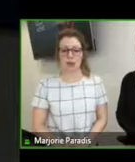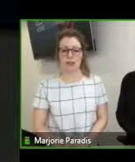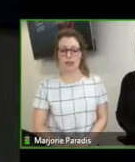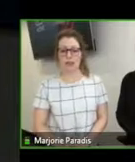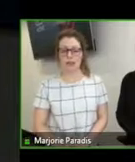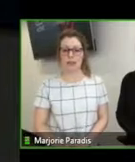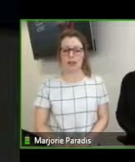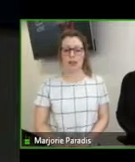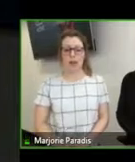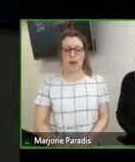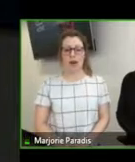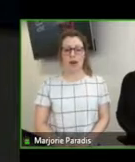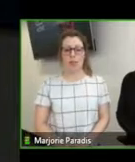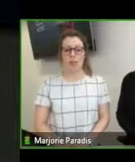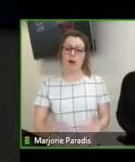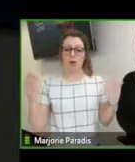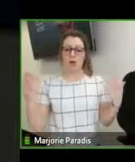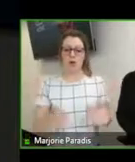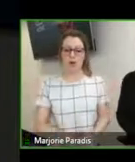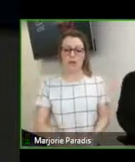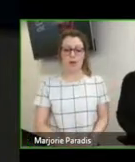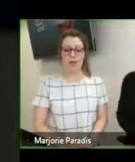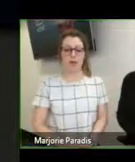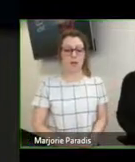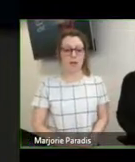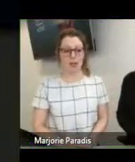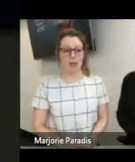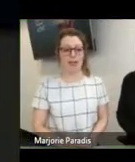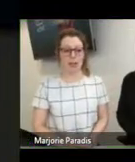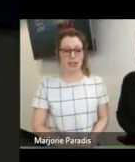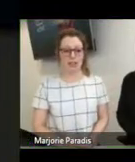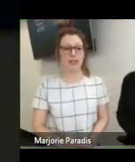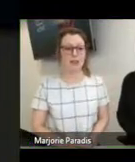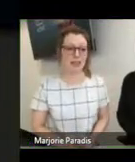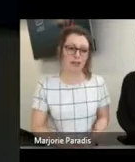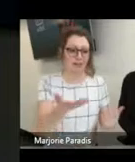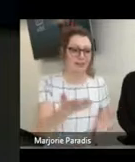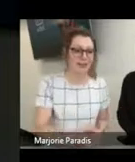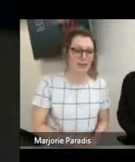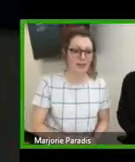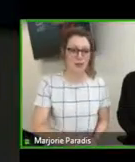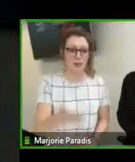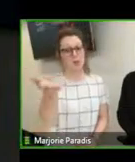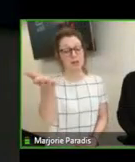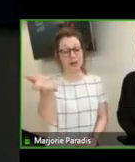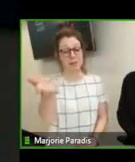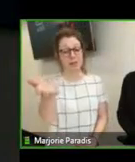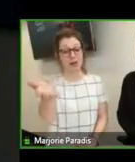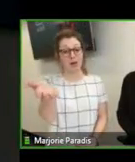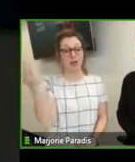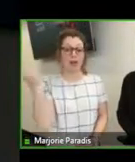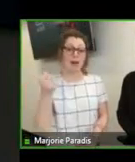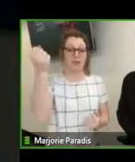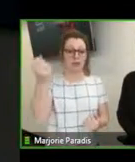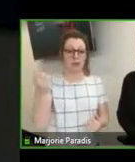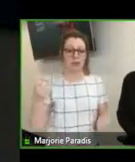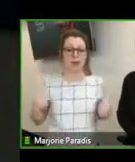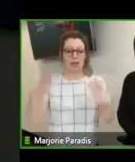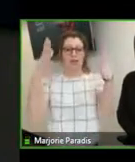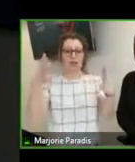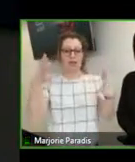sur ces dossiers-là. Puis, on salue quand même le reste de l'équipe, qui est là avec nous aujourd'hui. Puis, ben, Benoît, j'ai comme envie